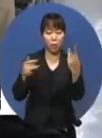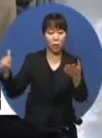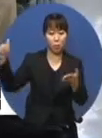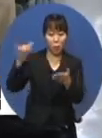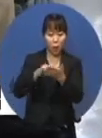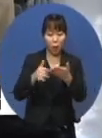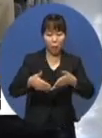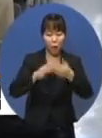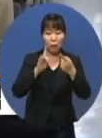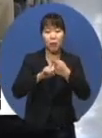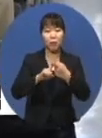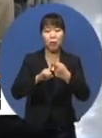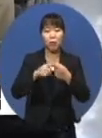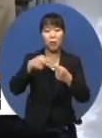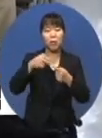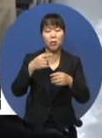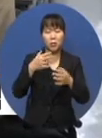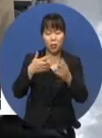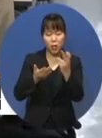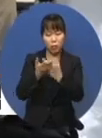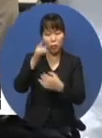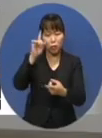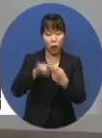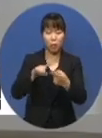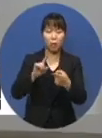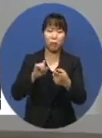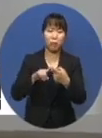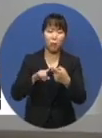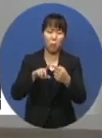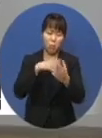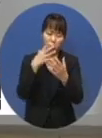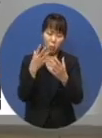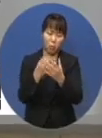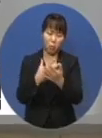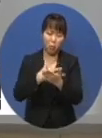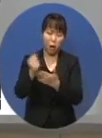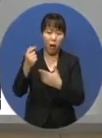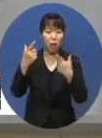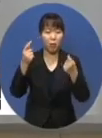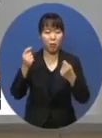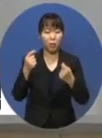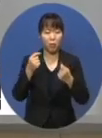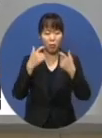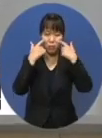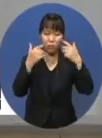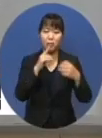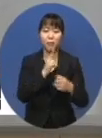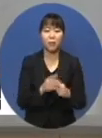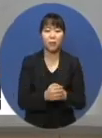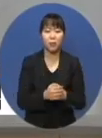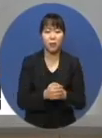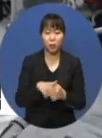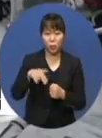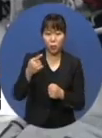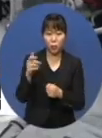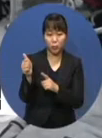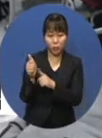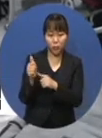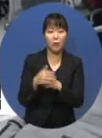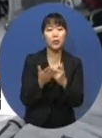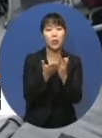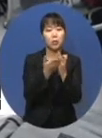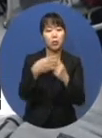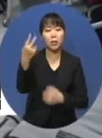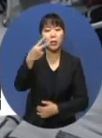남아 있는 제주 다음을 앗아갈 기폭제 임에 분명하다 고 말했습니다 조정래 소설가 는 제주도는